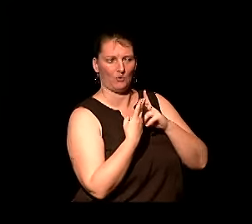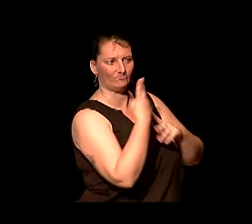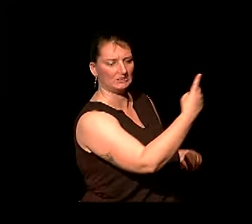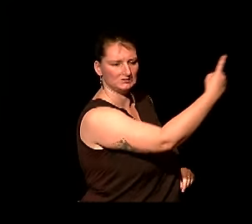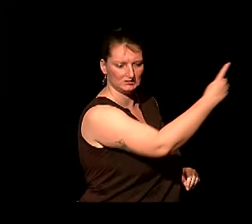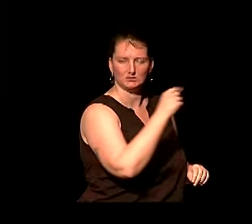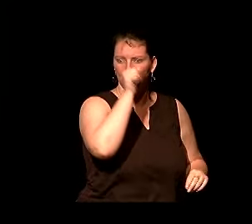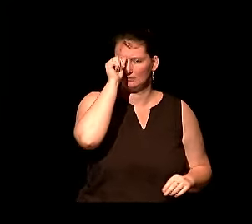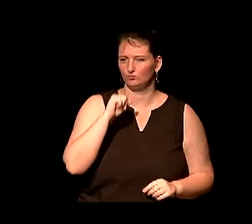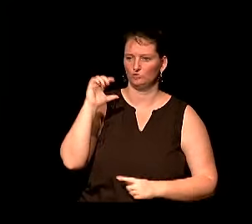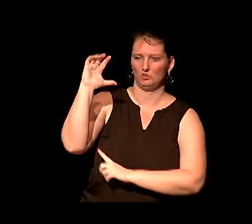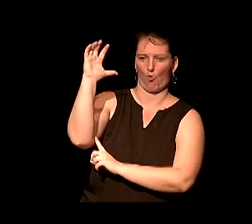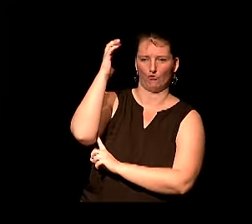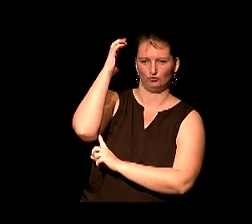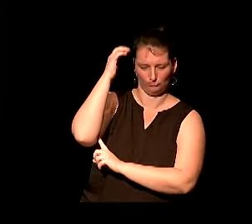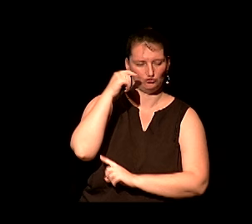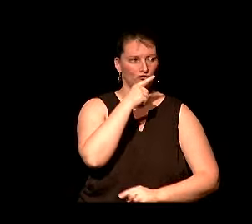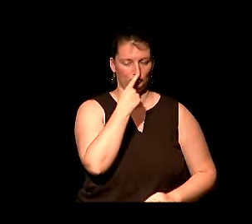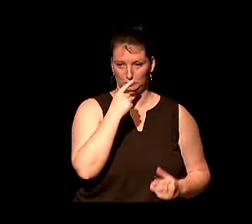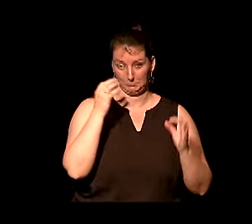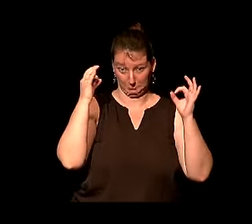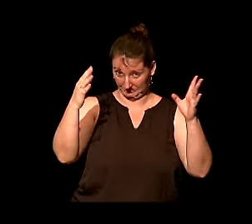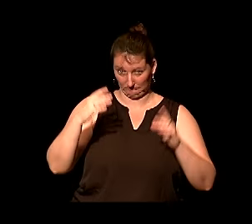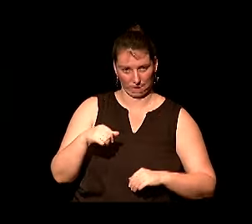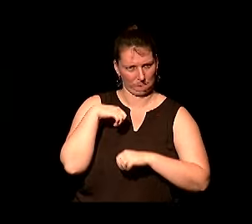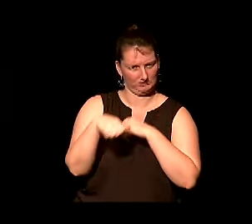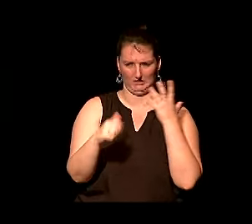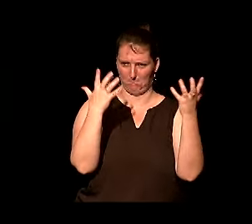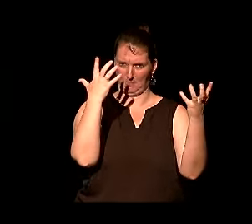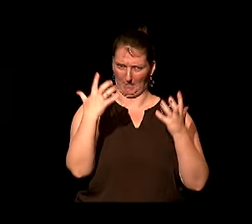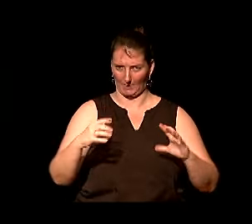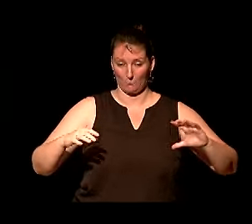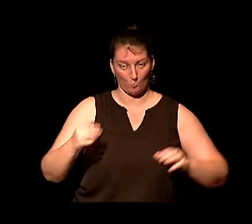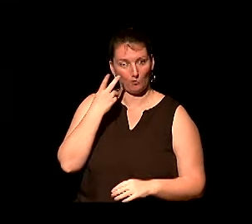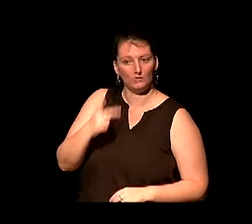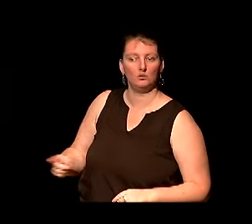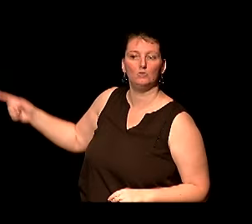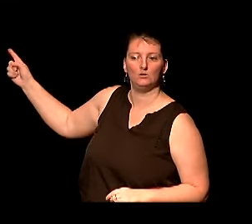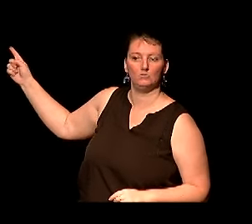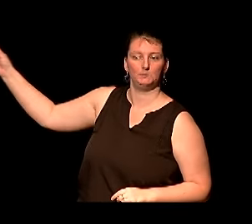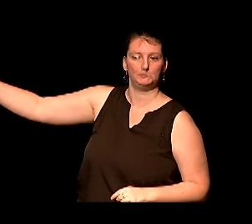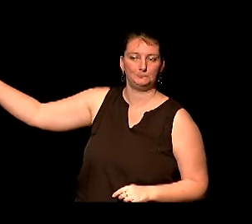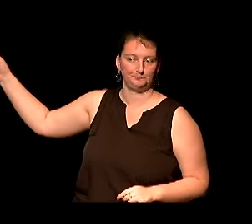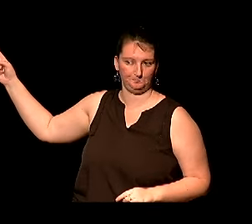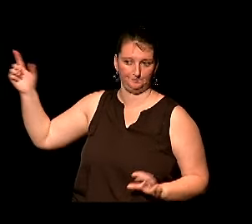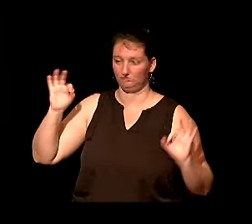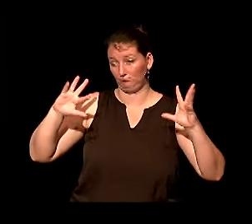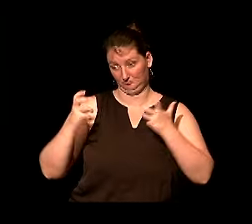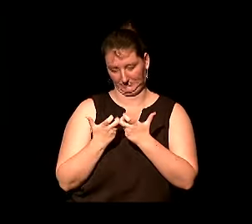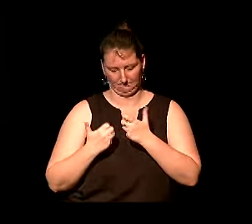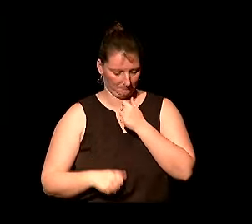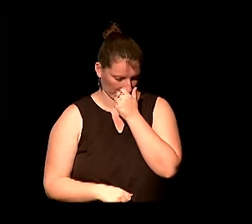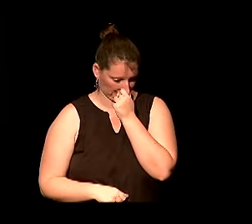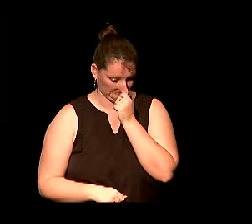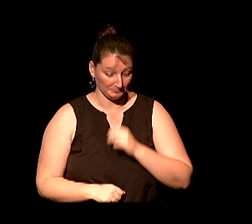qu'on peut rapprocher de ce plan d'Anthony Mann, pour donner à voir cette ressemblance.